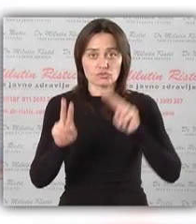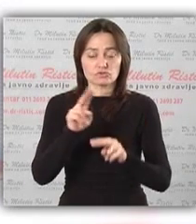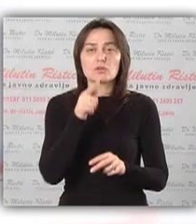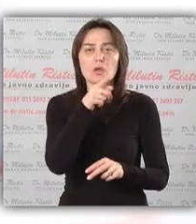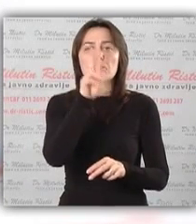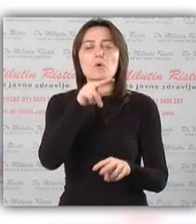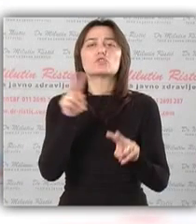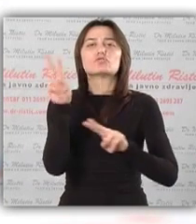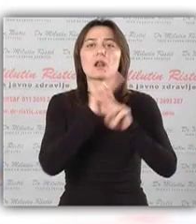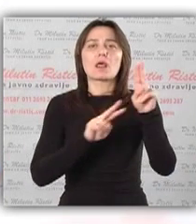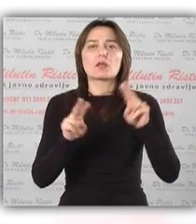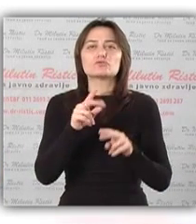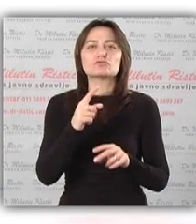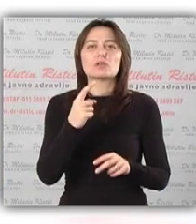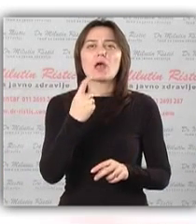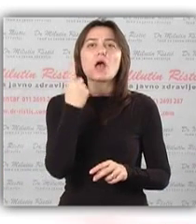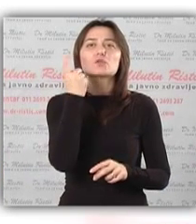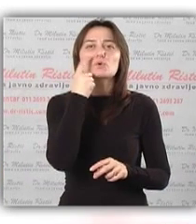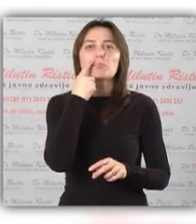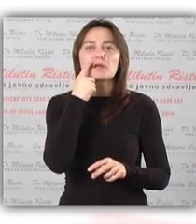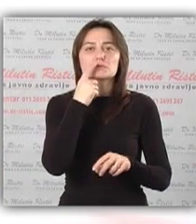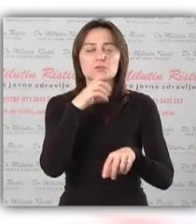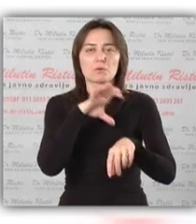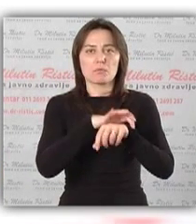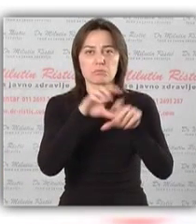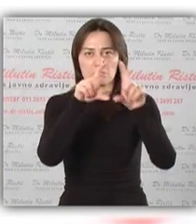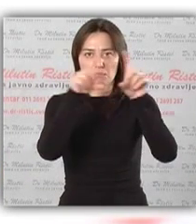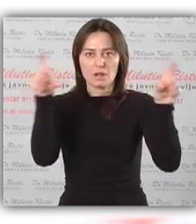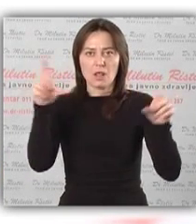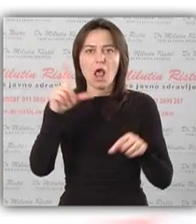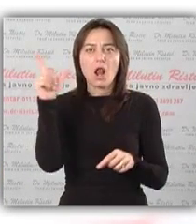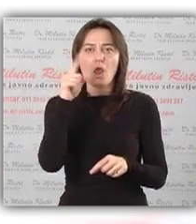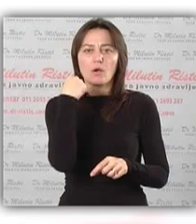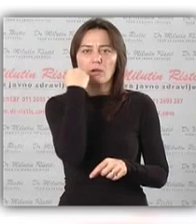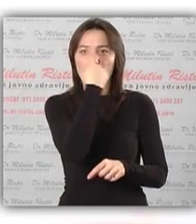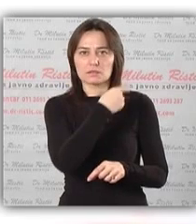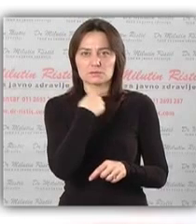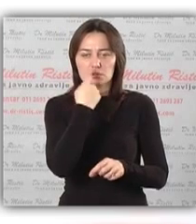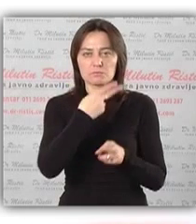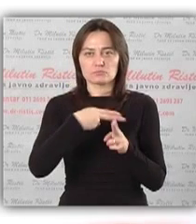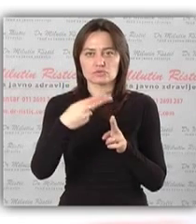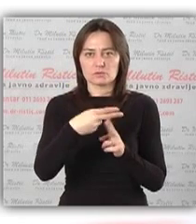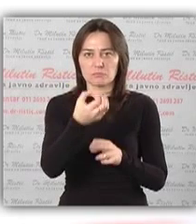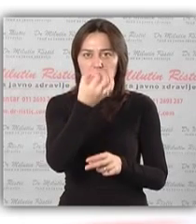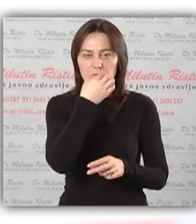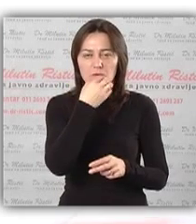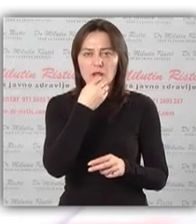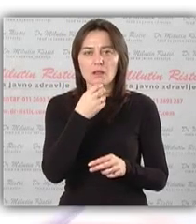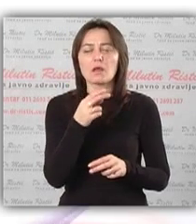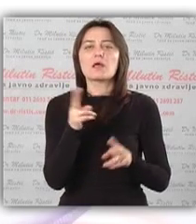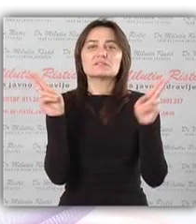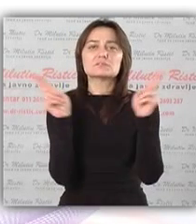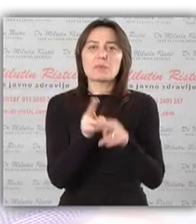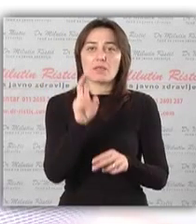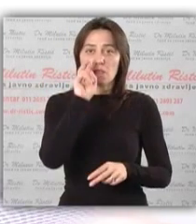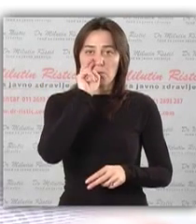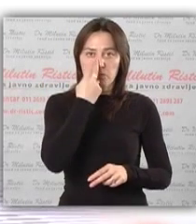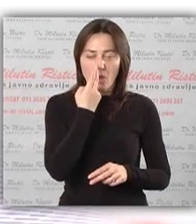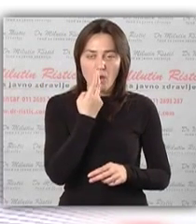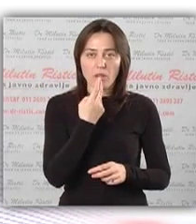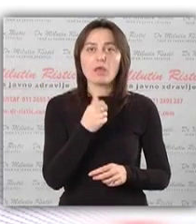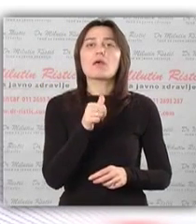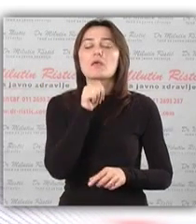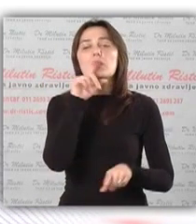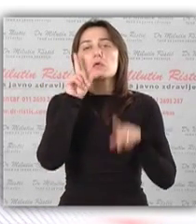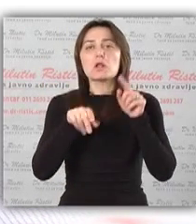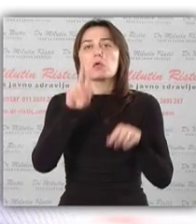tiče lečenja afti, afte se mogu lečiti u stomatološkoj ordinaciji gde se tretiraju lokalnim površinskim anesteticima da bi se kupirao bol